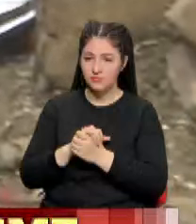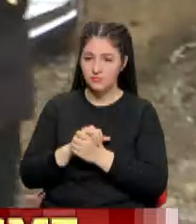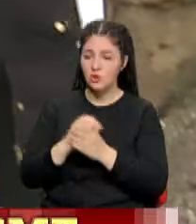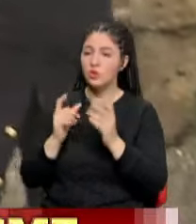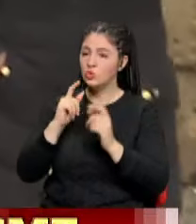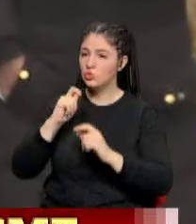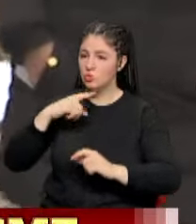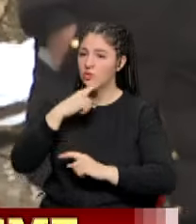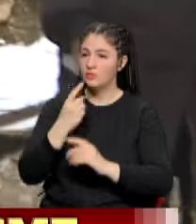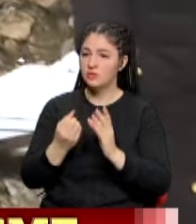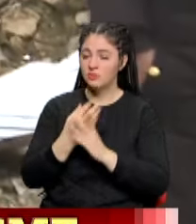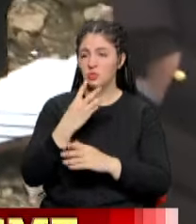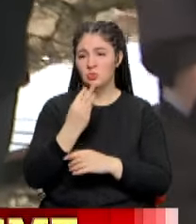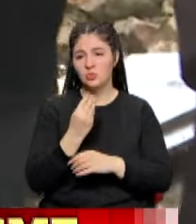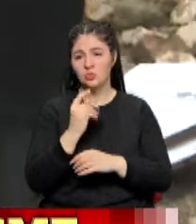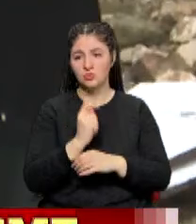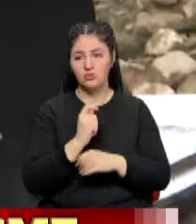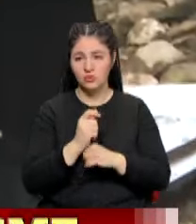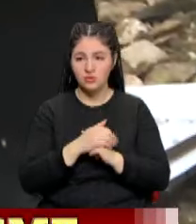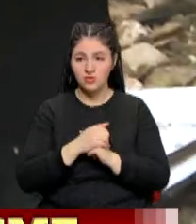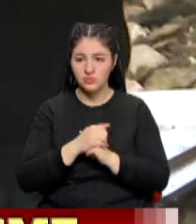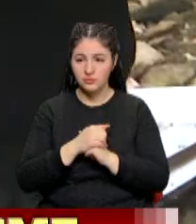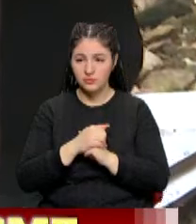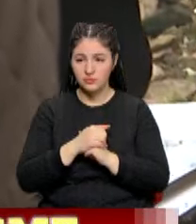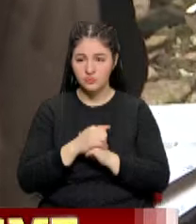Zor bir sabah. Çok.